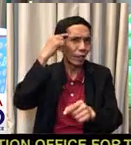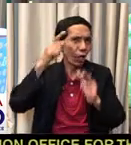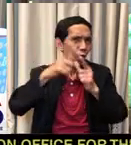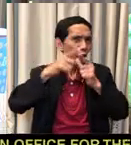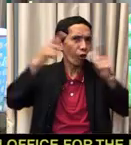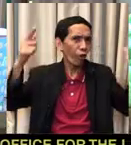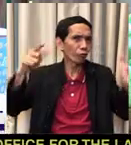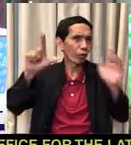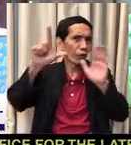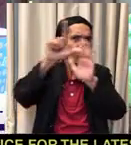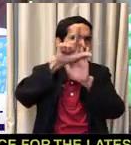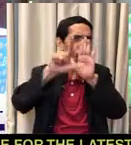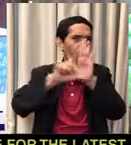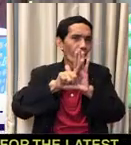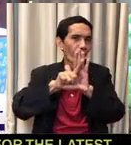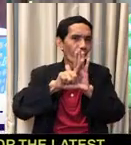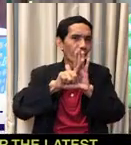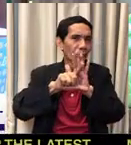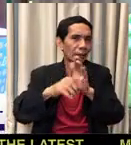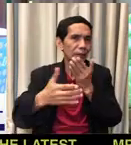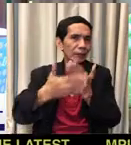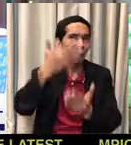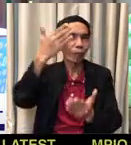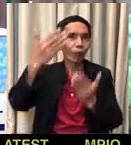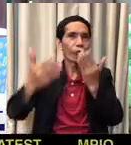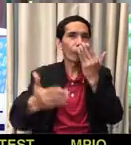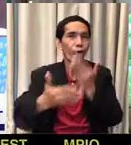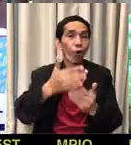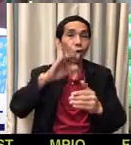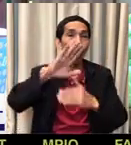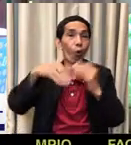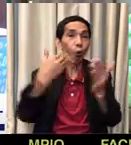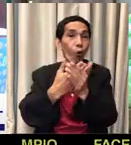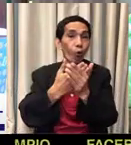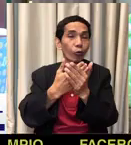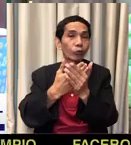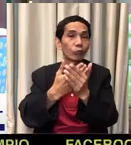Malawak yung batas. Napakasimple. All.